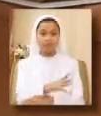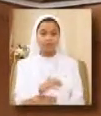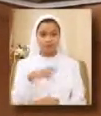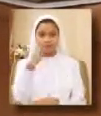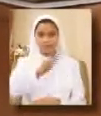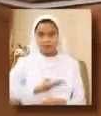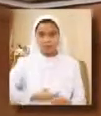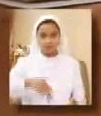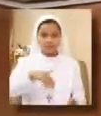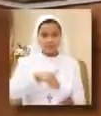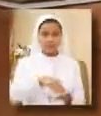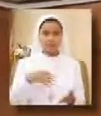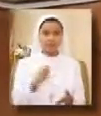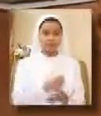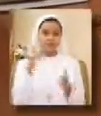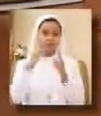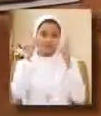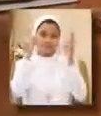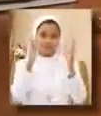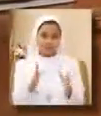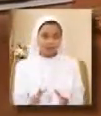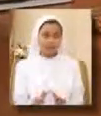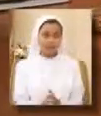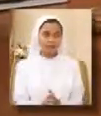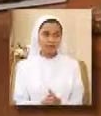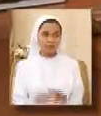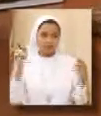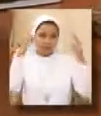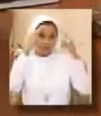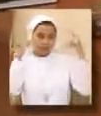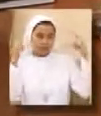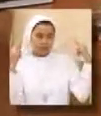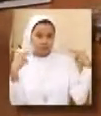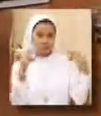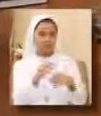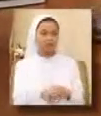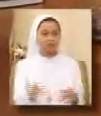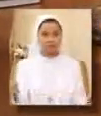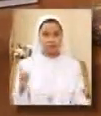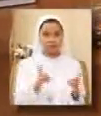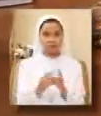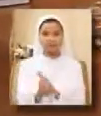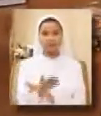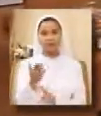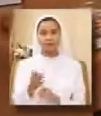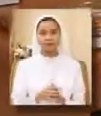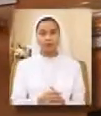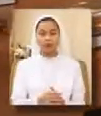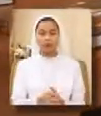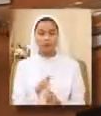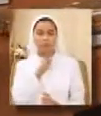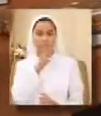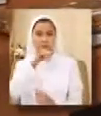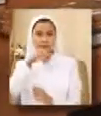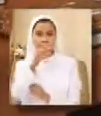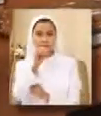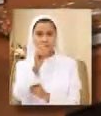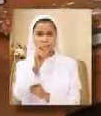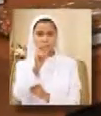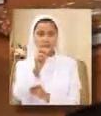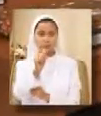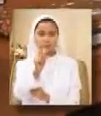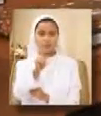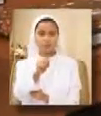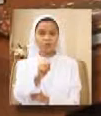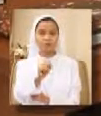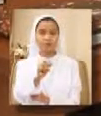siya formally, welcome. Bishop. Oo. Si Mother Jo Ann Claire. Bishop, nagkakaroon tayo ngayon ng parang advance